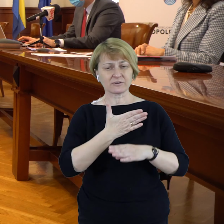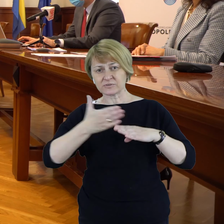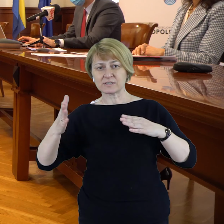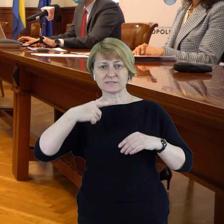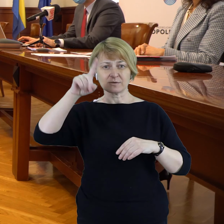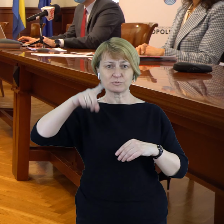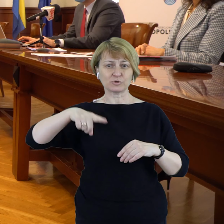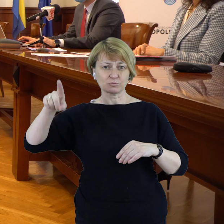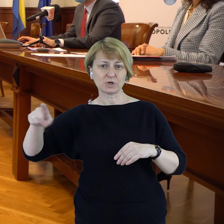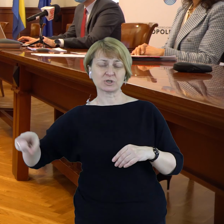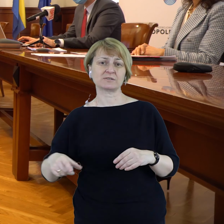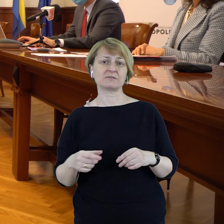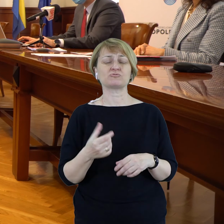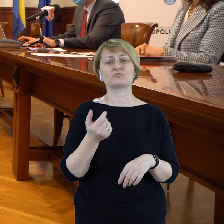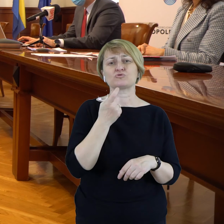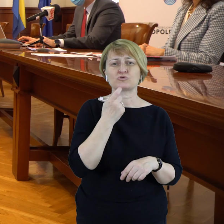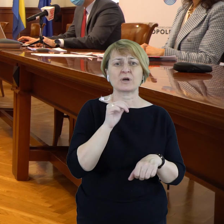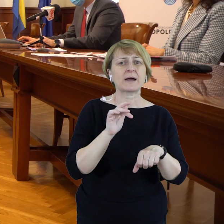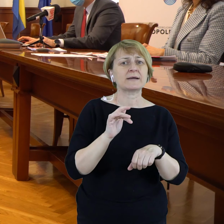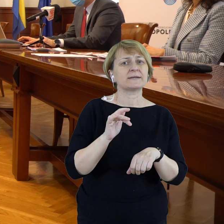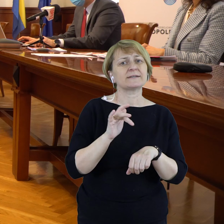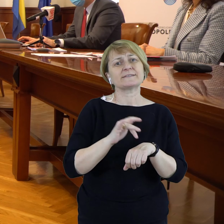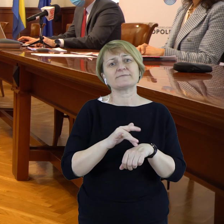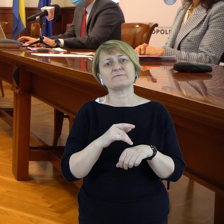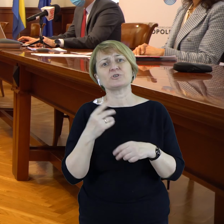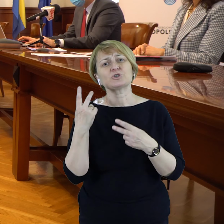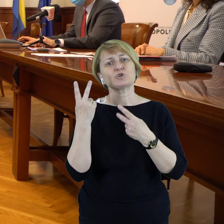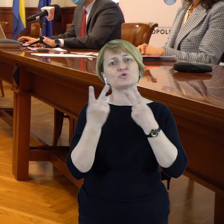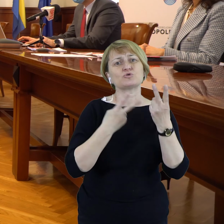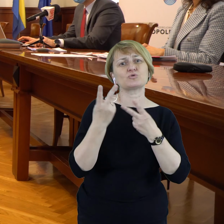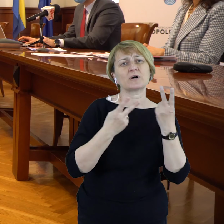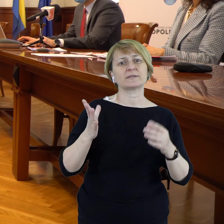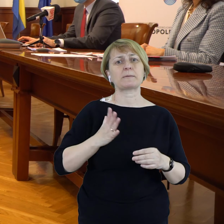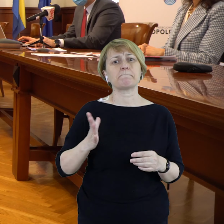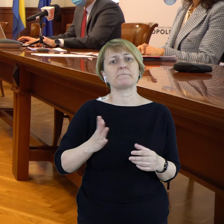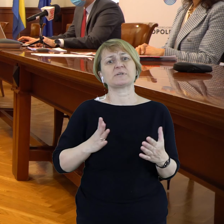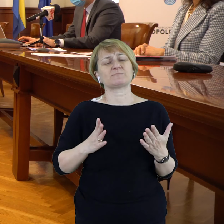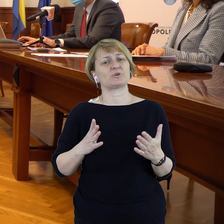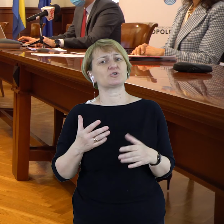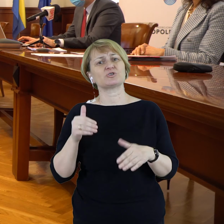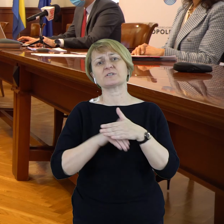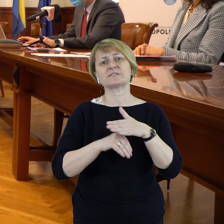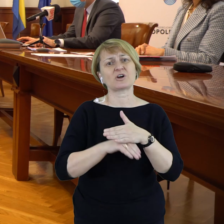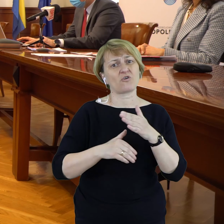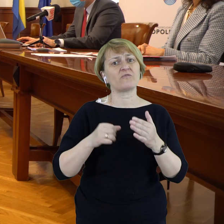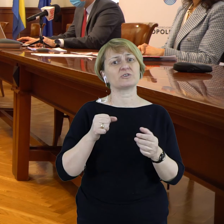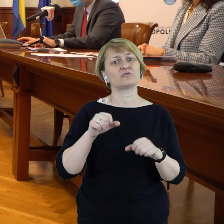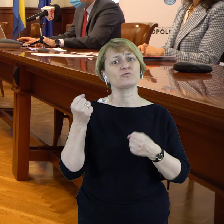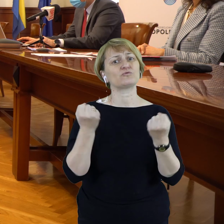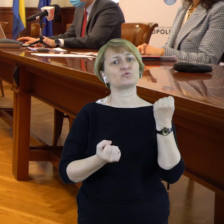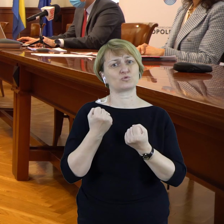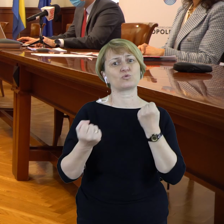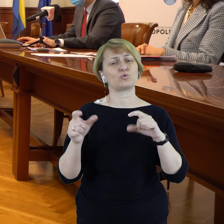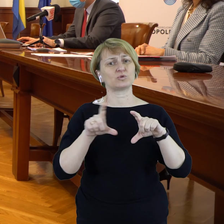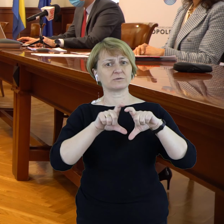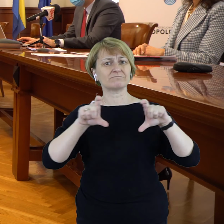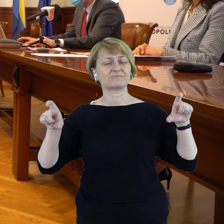kolejnych miesiącach. One były wynikiem tego bezpiecznego, szukania bezpiecznej przystani w trudnych